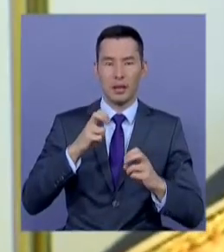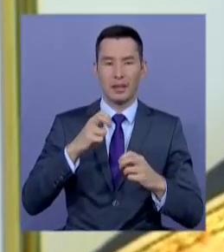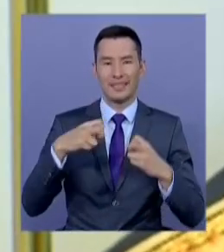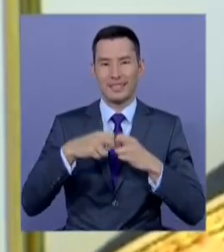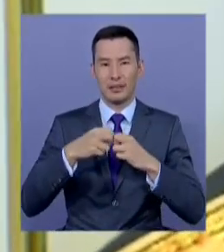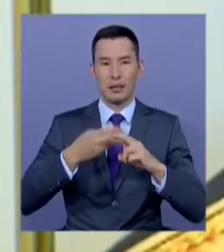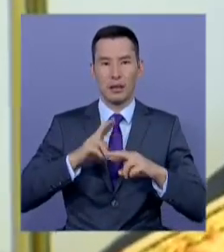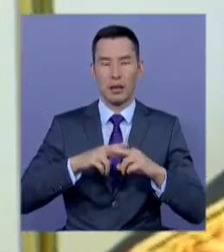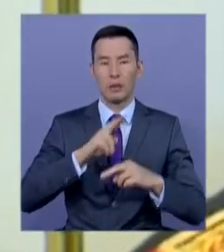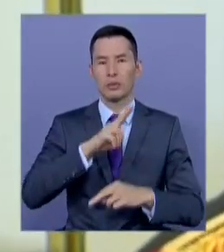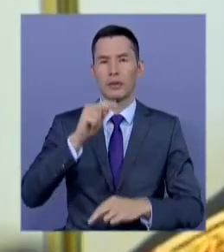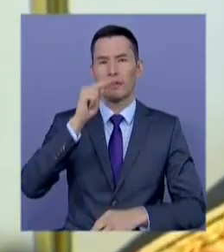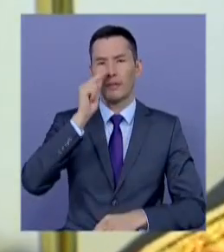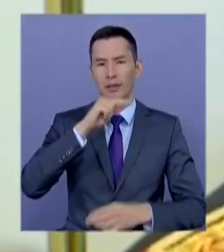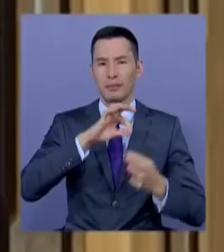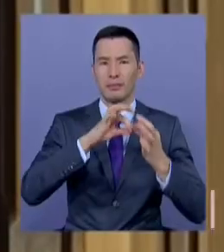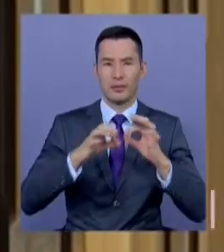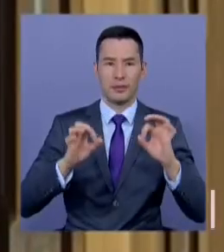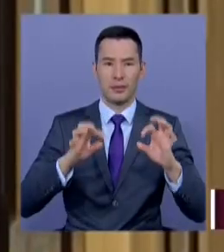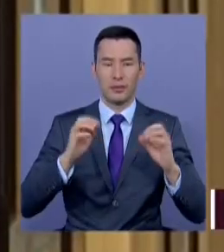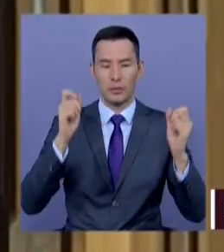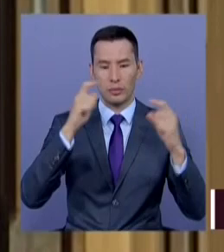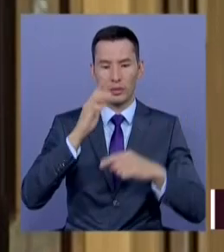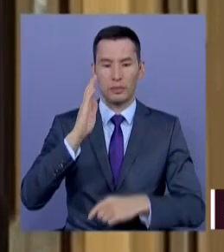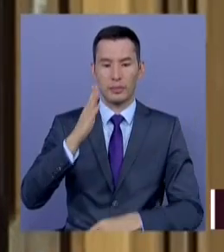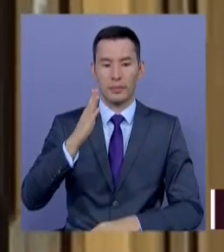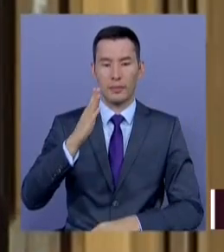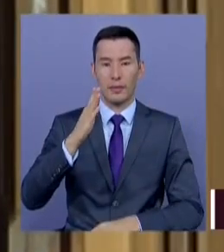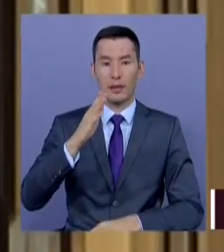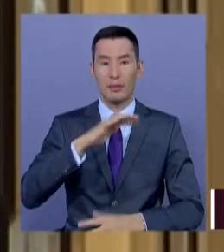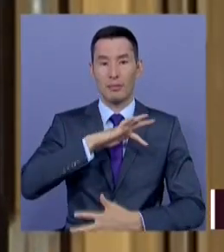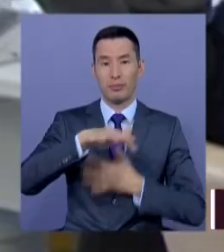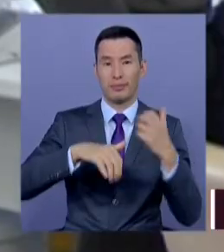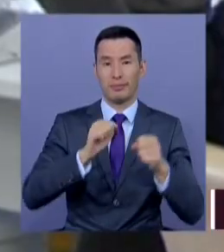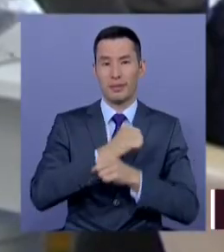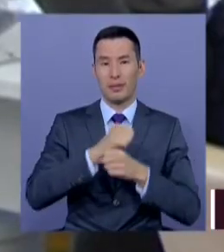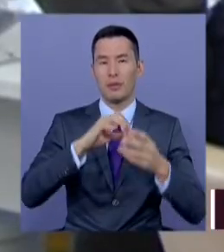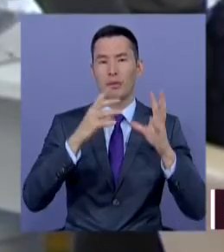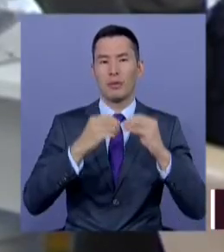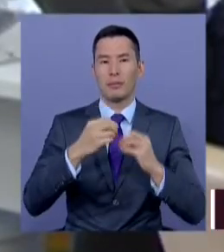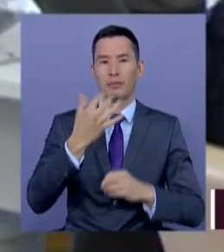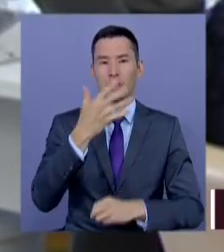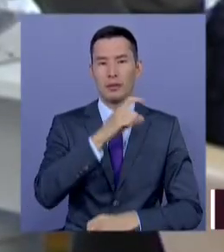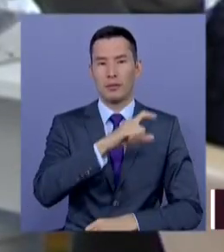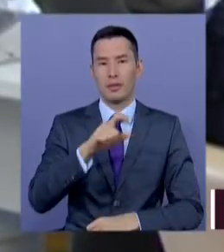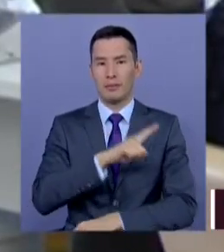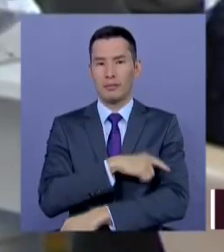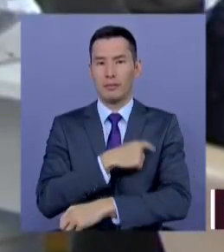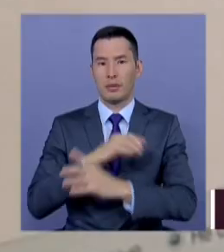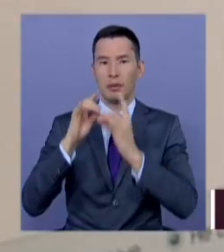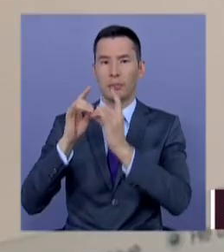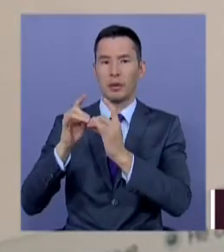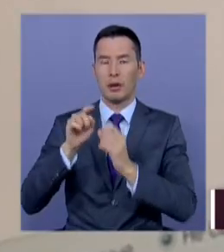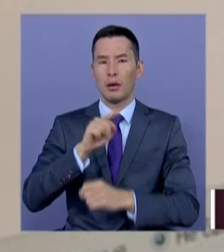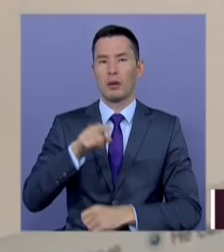кім кінәлі, бәрін анықтайтын боламыз. Төбелестің салдарынан 5 адам ауруханаға жатқызылды. Ішкі істер министрінің сөзінше ешкім ауыр